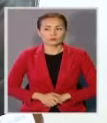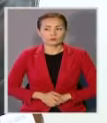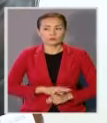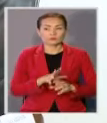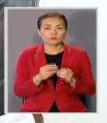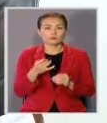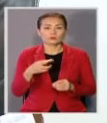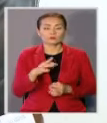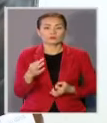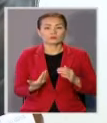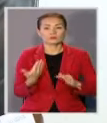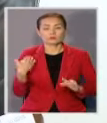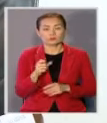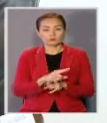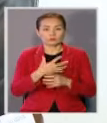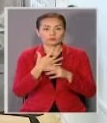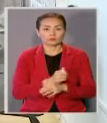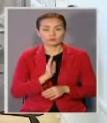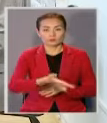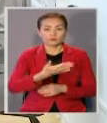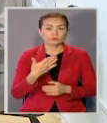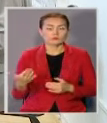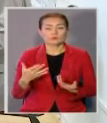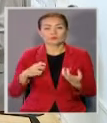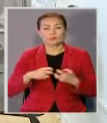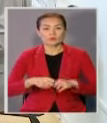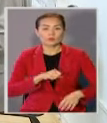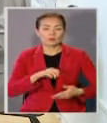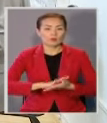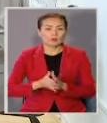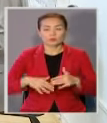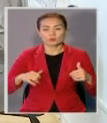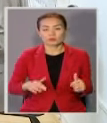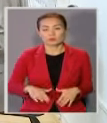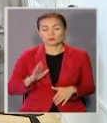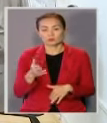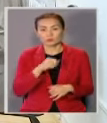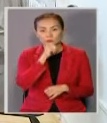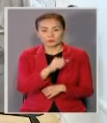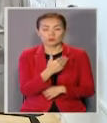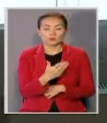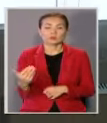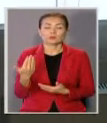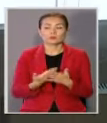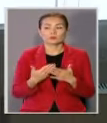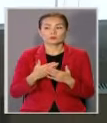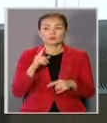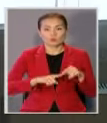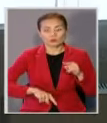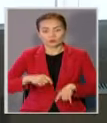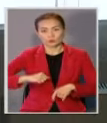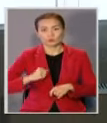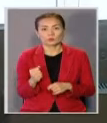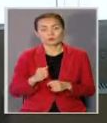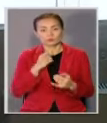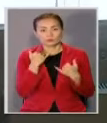Жалпы медиация сотқа дейінгі жүктемені азайту, тараптардың дауды өзара келісіп шешетін шара. Осы арқылы олардың арасындағы туысқандық,